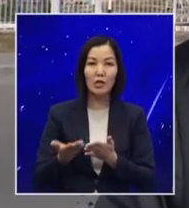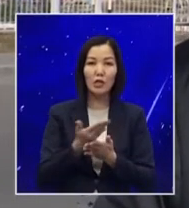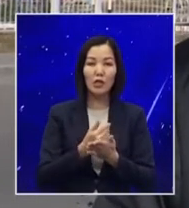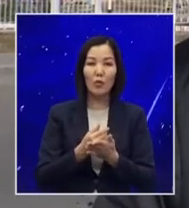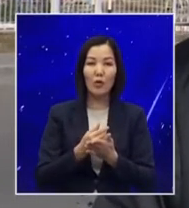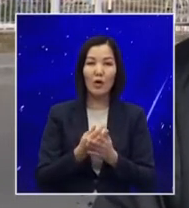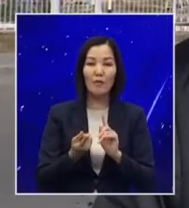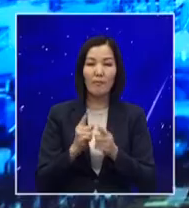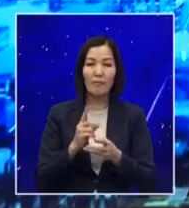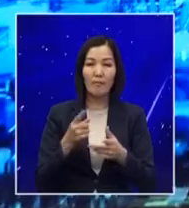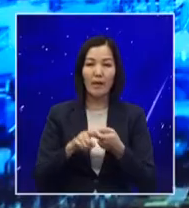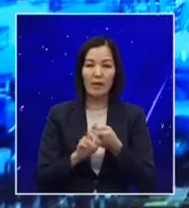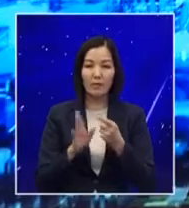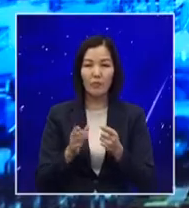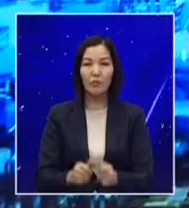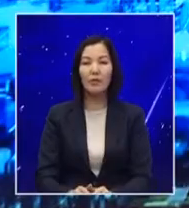болады.